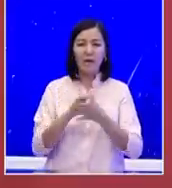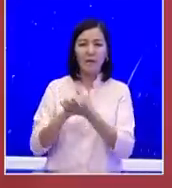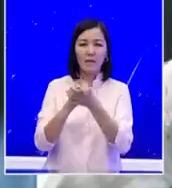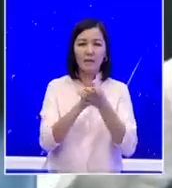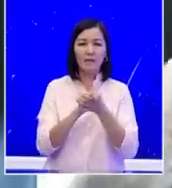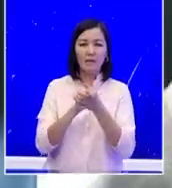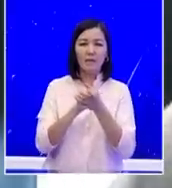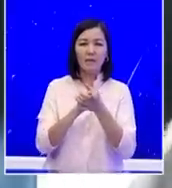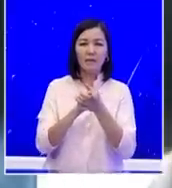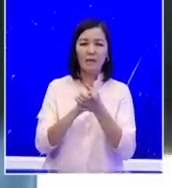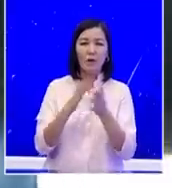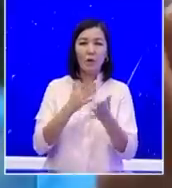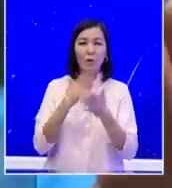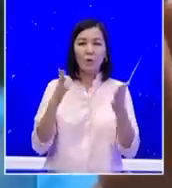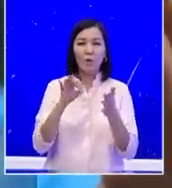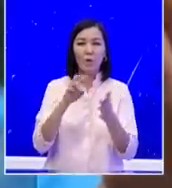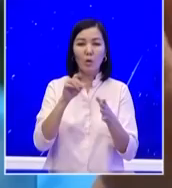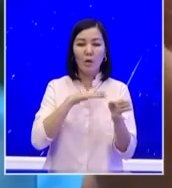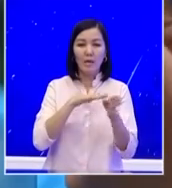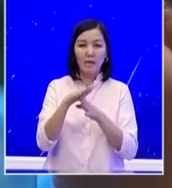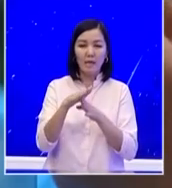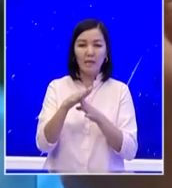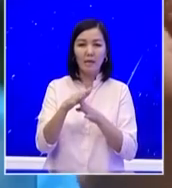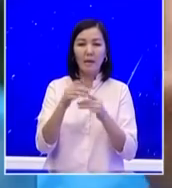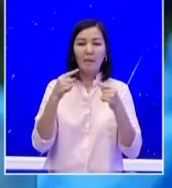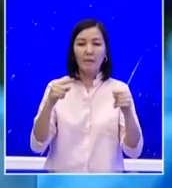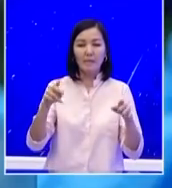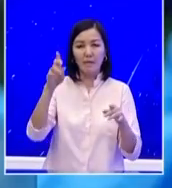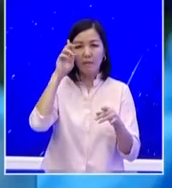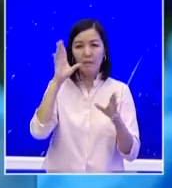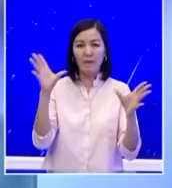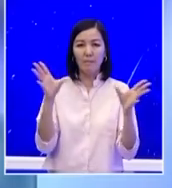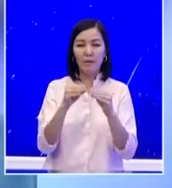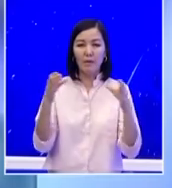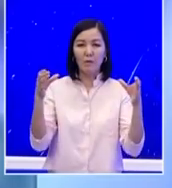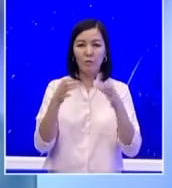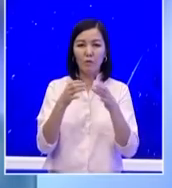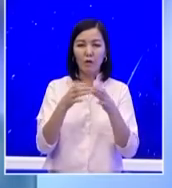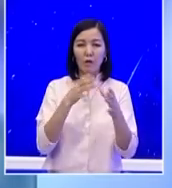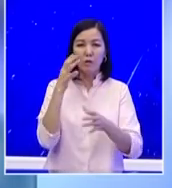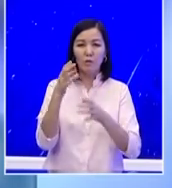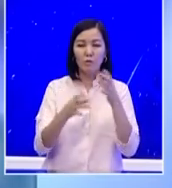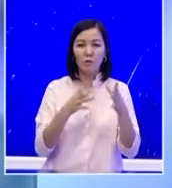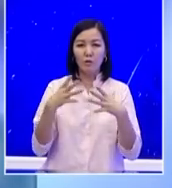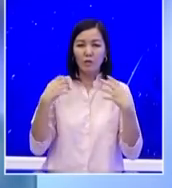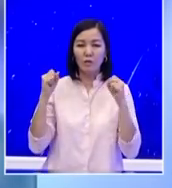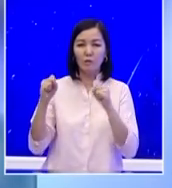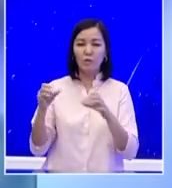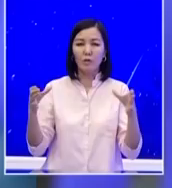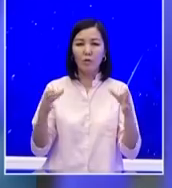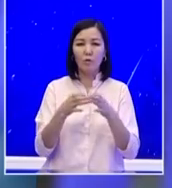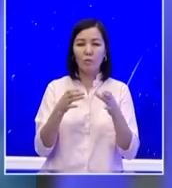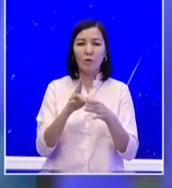ынтымақтастықты үйлестіруде үлкен рөл атқарады деді. Сонымен қатар ол өзге елдерді біріккен ұлттар ұйымы мен дүниежүзілік денсаулық сақтау